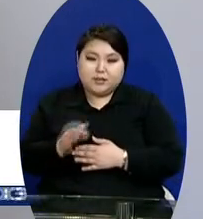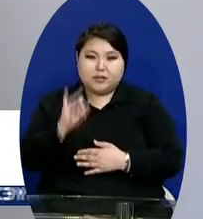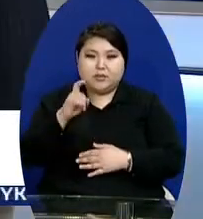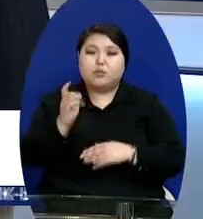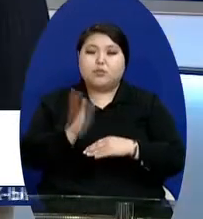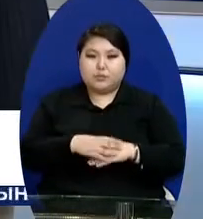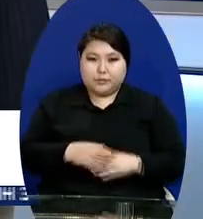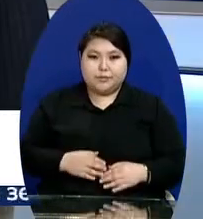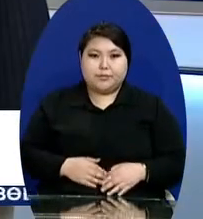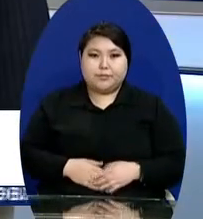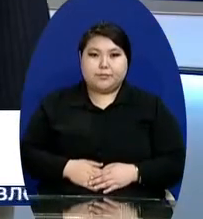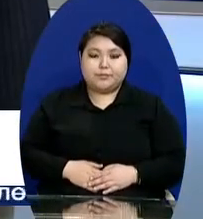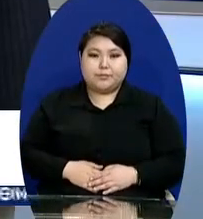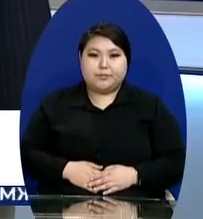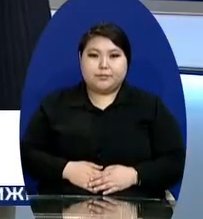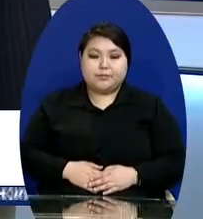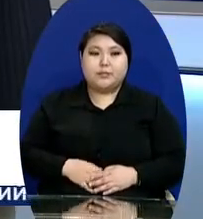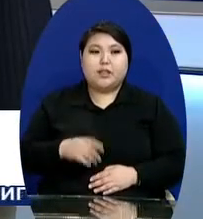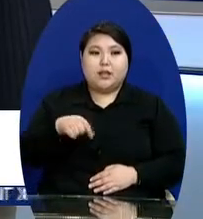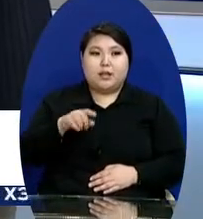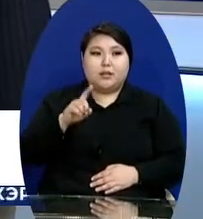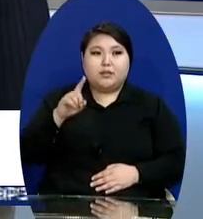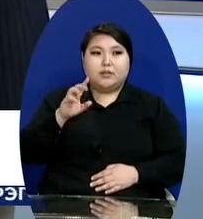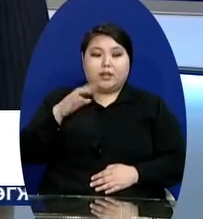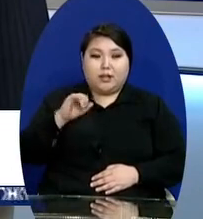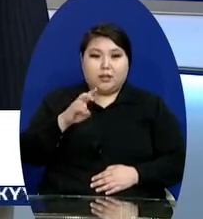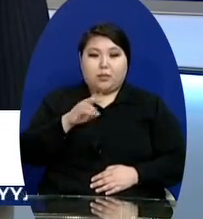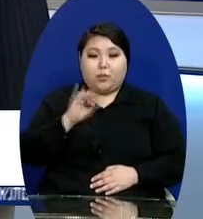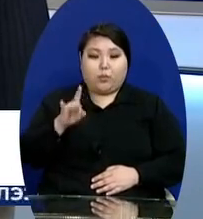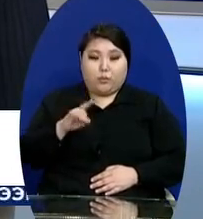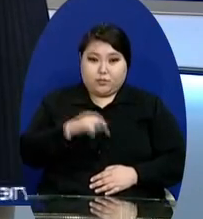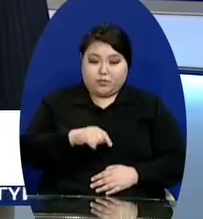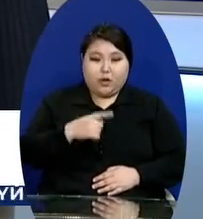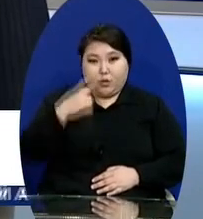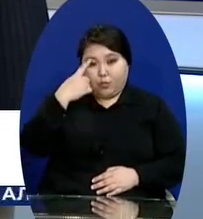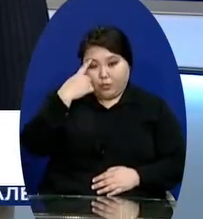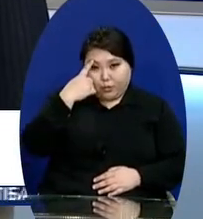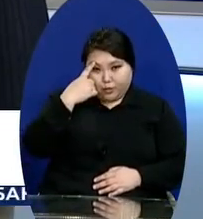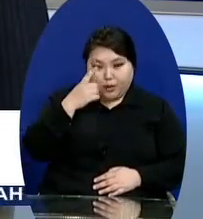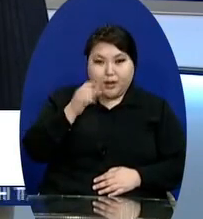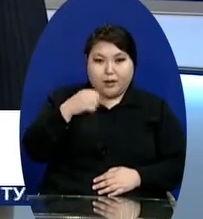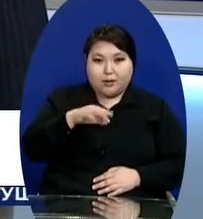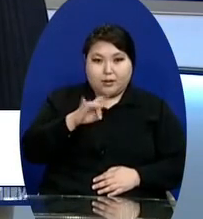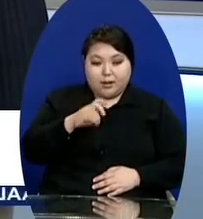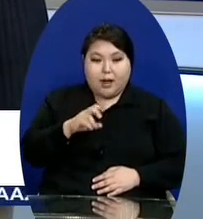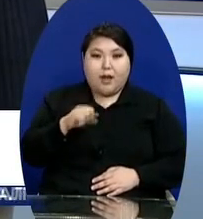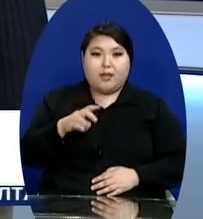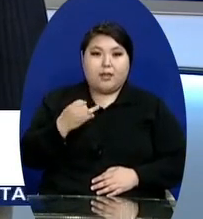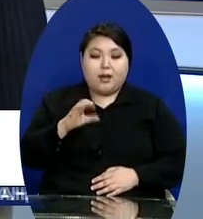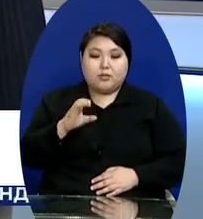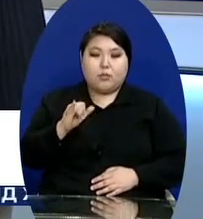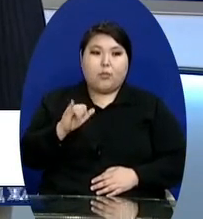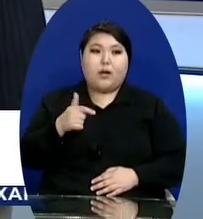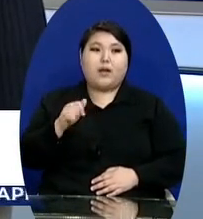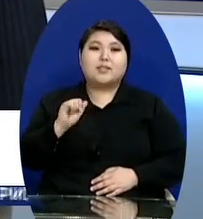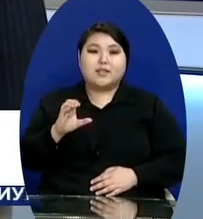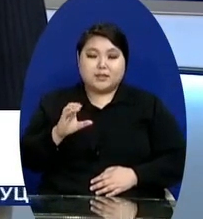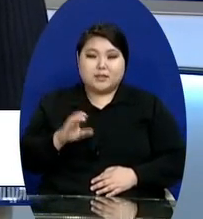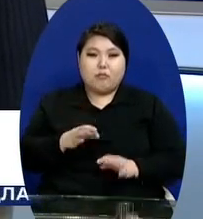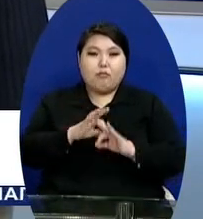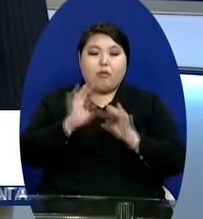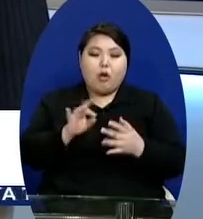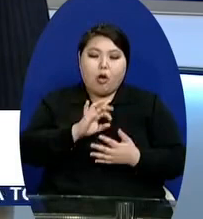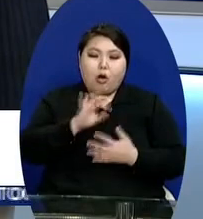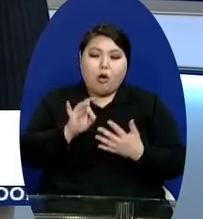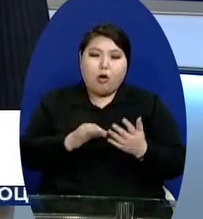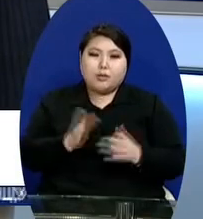байна. За Даян нууранд гэх юм бол Монгол хадран болон Алтай сугас гэсэн зам өөр төрлийн олон